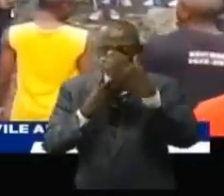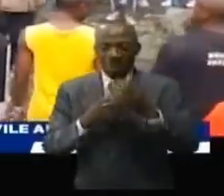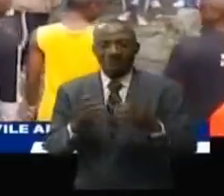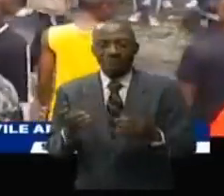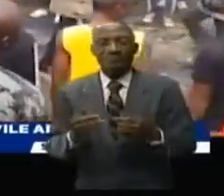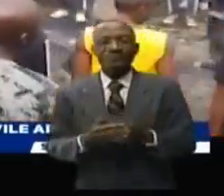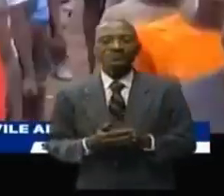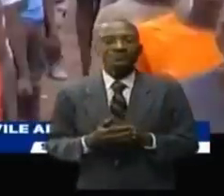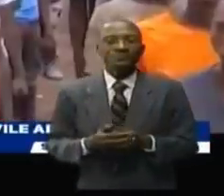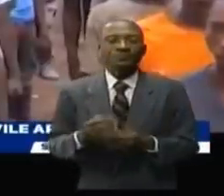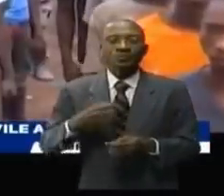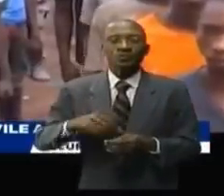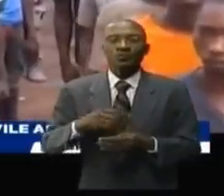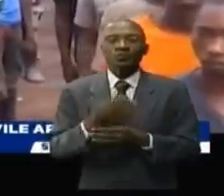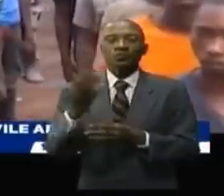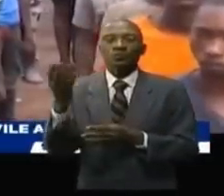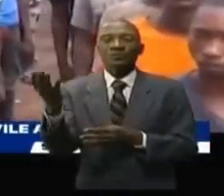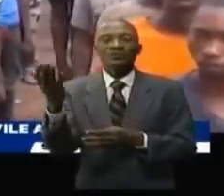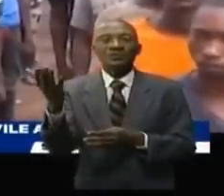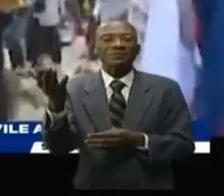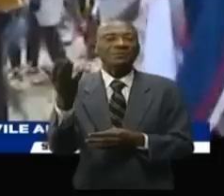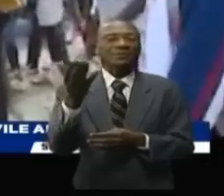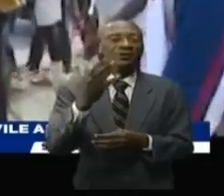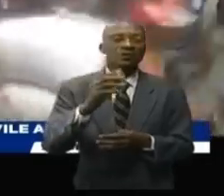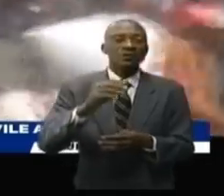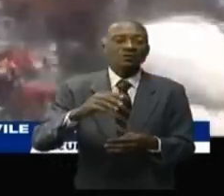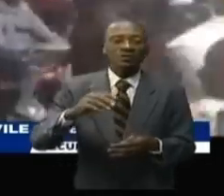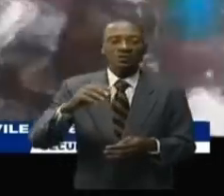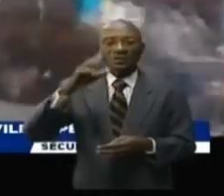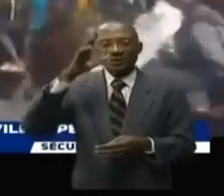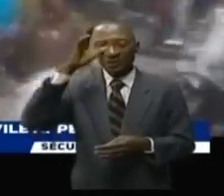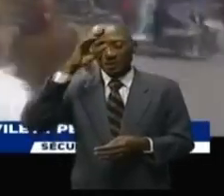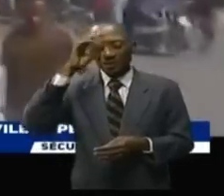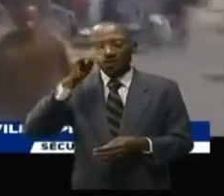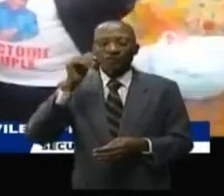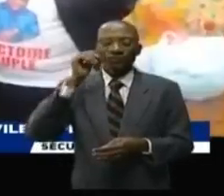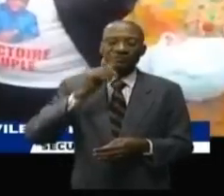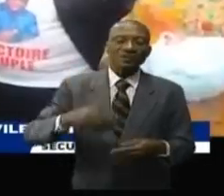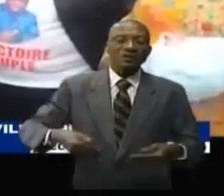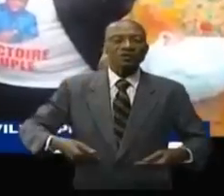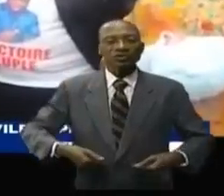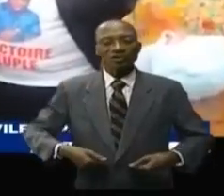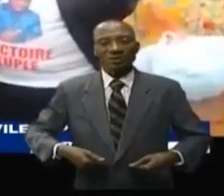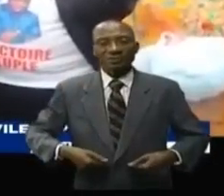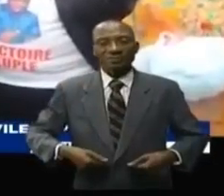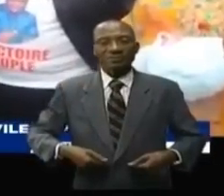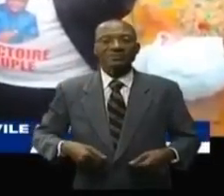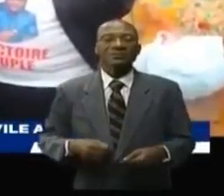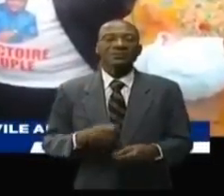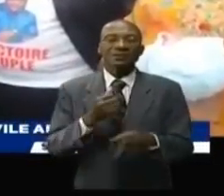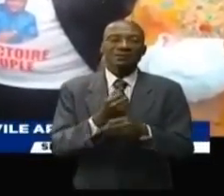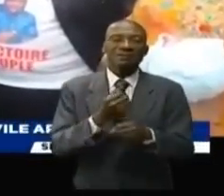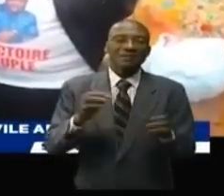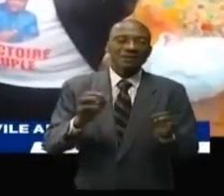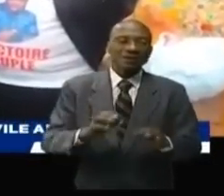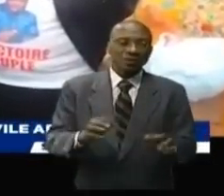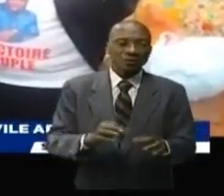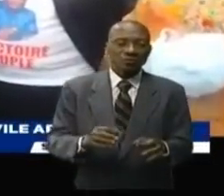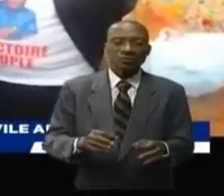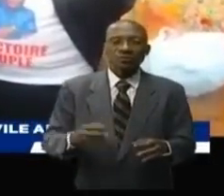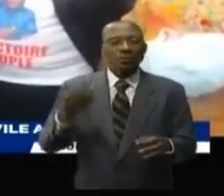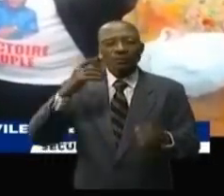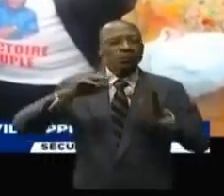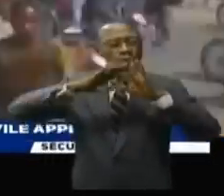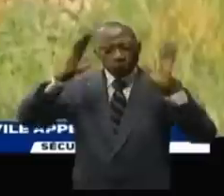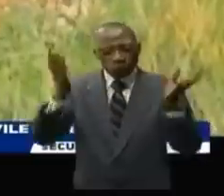nous appelons nos jeunes filles et garçons du mouvement citoyen Képi Blanc de toutes les 26 provinces de notre pays